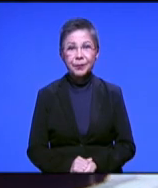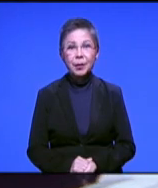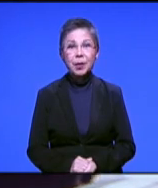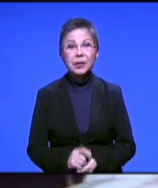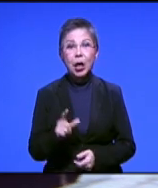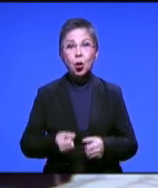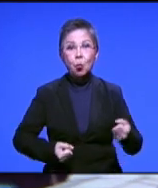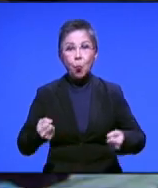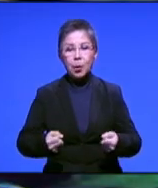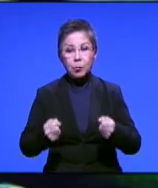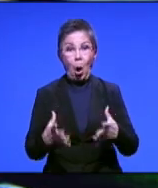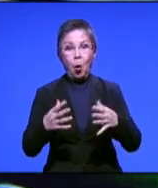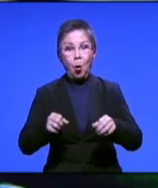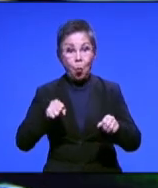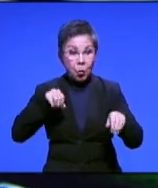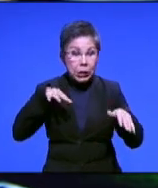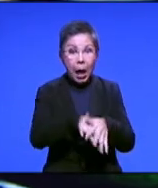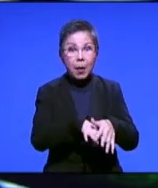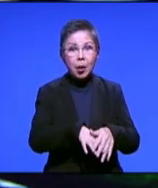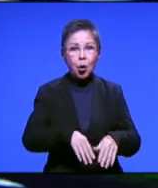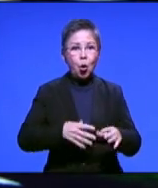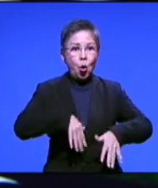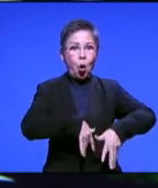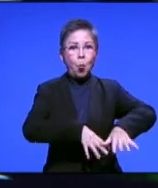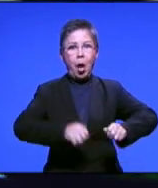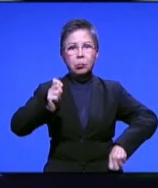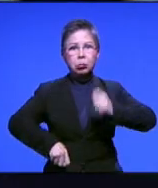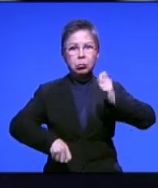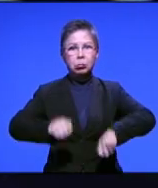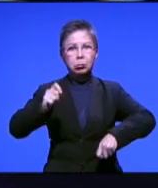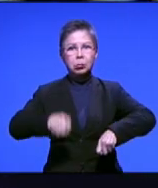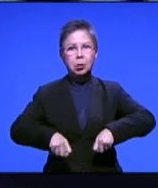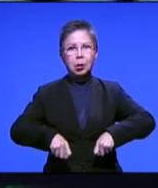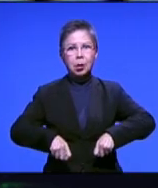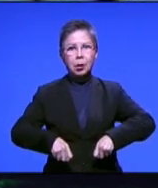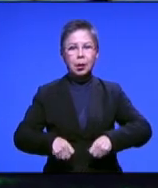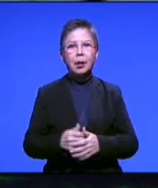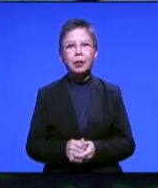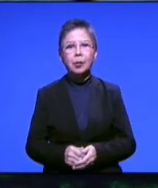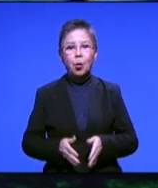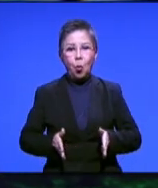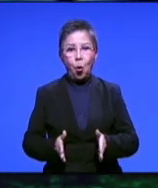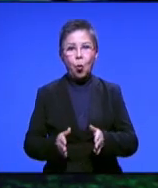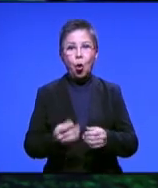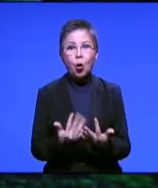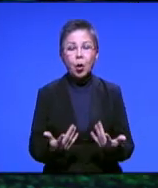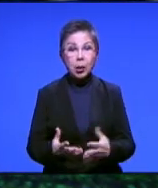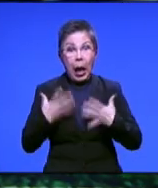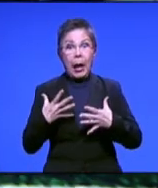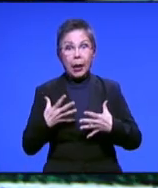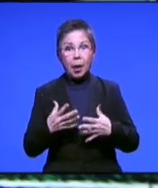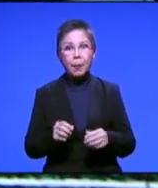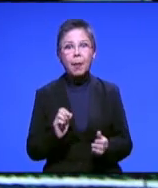Pemirsa, sebuah mobil tiba-tiba menyeruduk dan menabrak rombongan marching band yang tengah beratraksi. Warga sekitar heboh, terlebih insiden